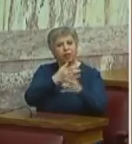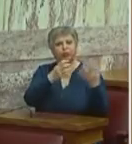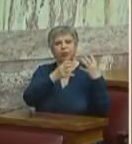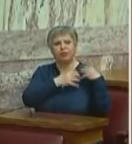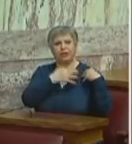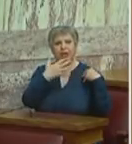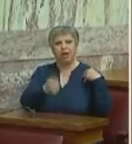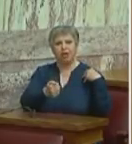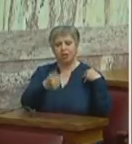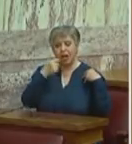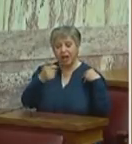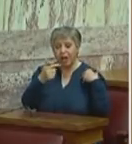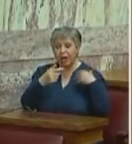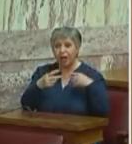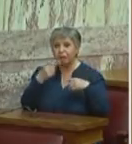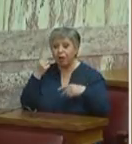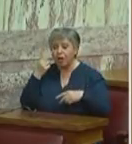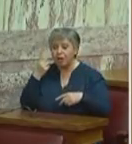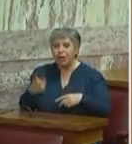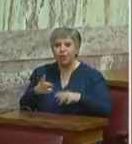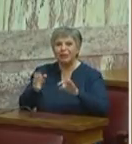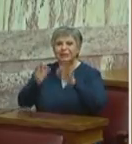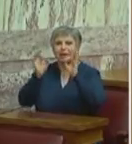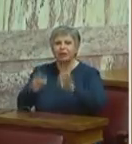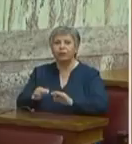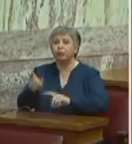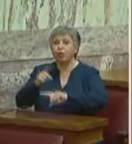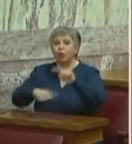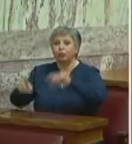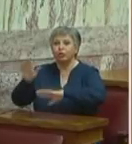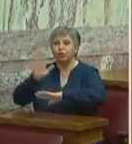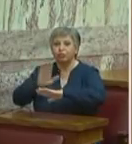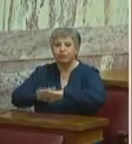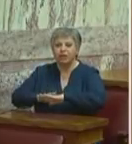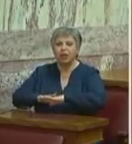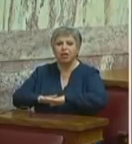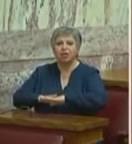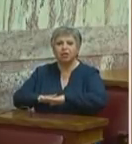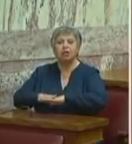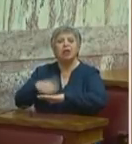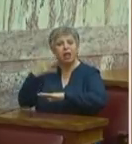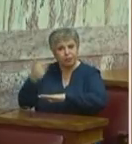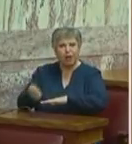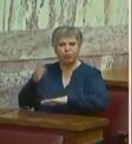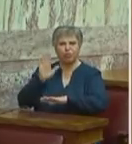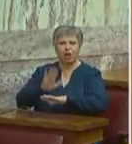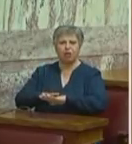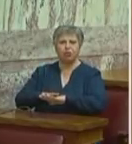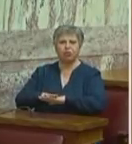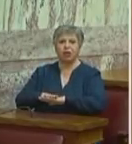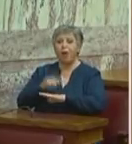φως, να αναζητηθούν και να τιμωρηθούν οι ένοχοι, αυτοί οι οποίοι όντως είναι ένοχοι.